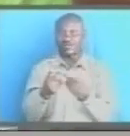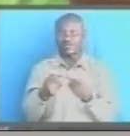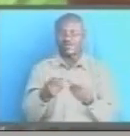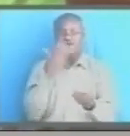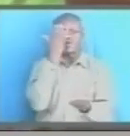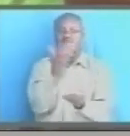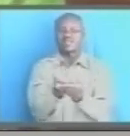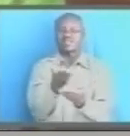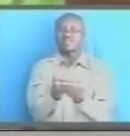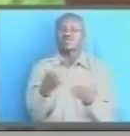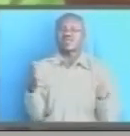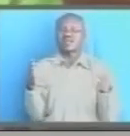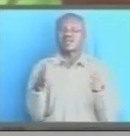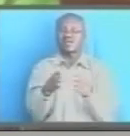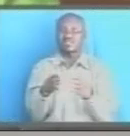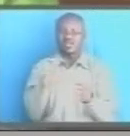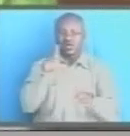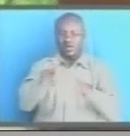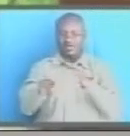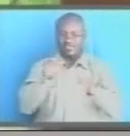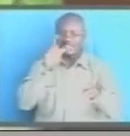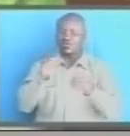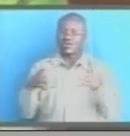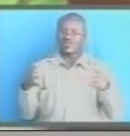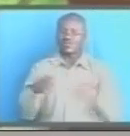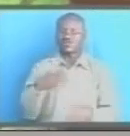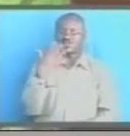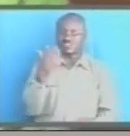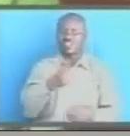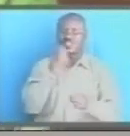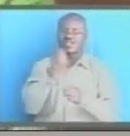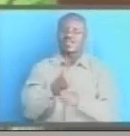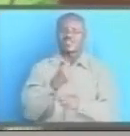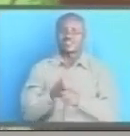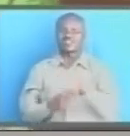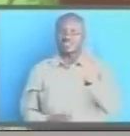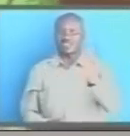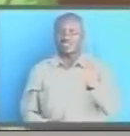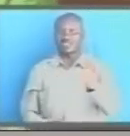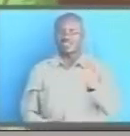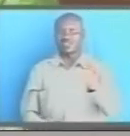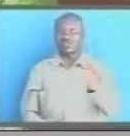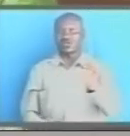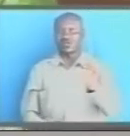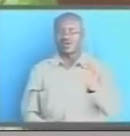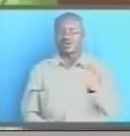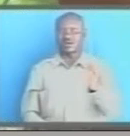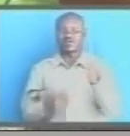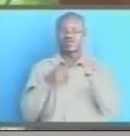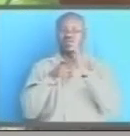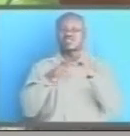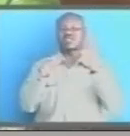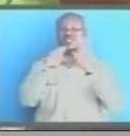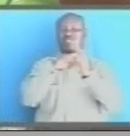kamati namna ambavyo amechambua kifungu hiki cha Tano kazi zake naomba Pia kwa mujibu wa Taratibu